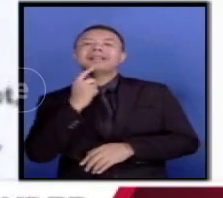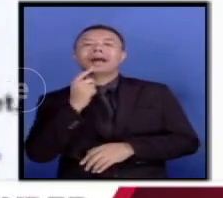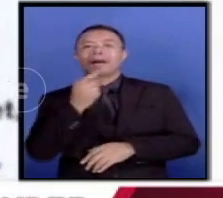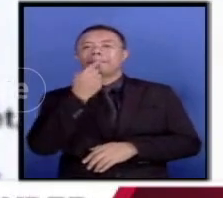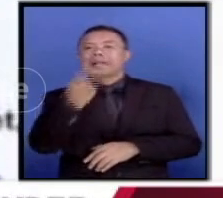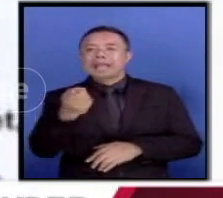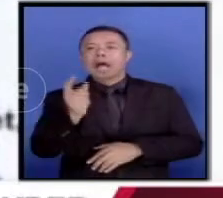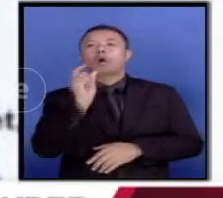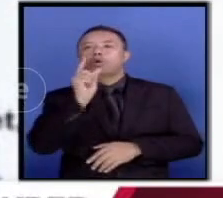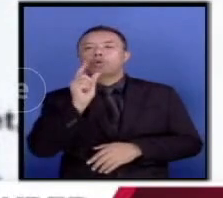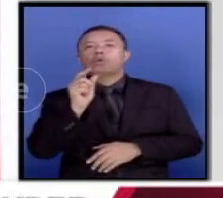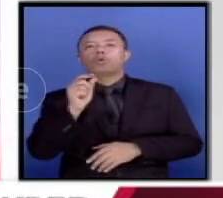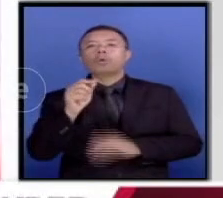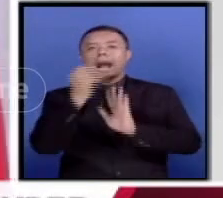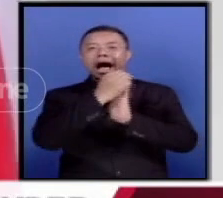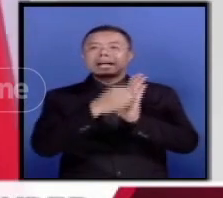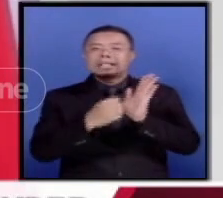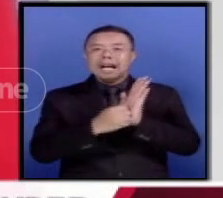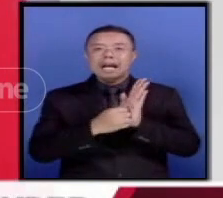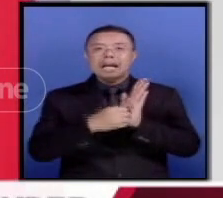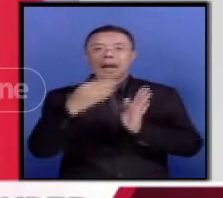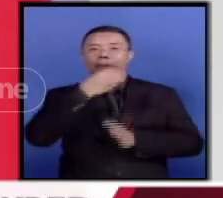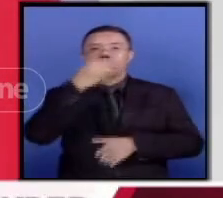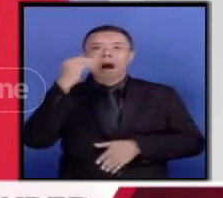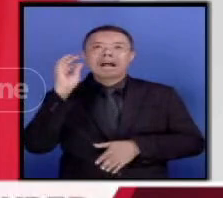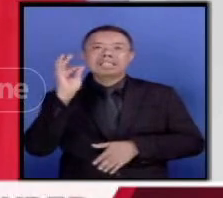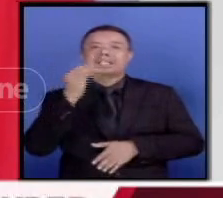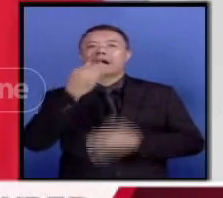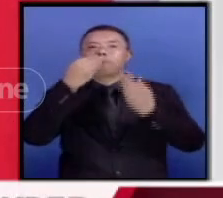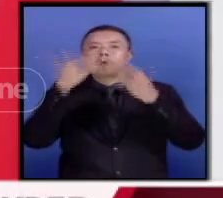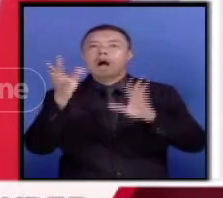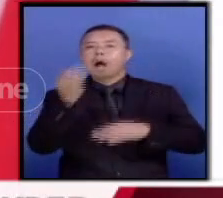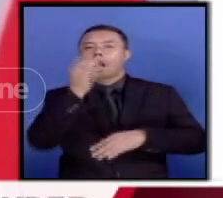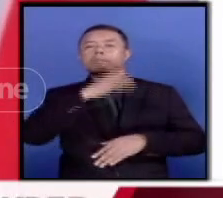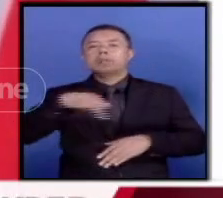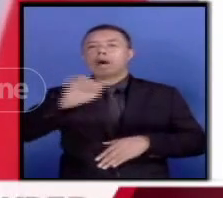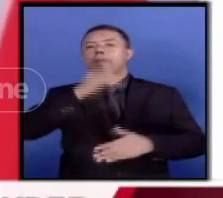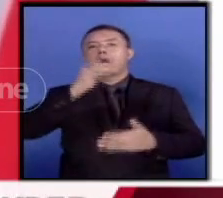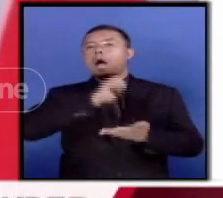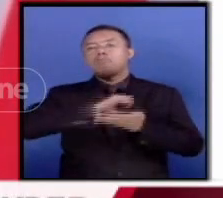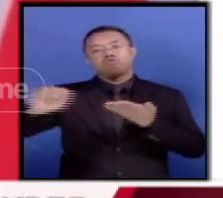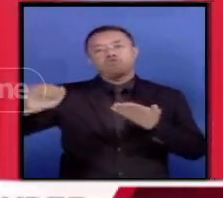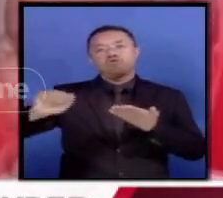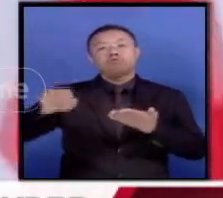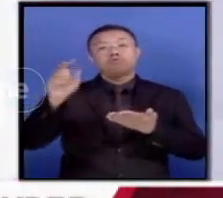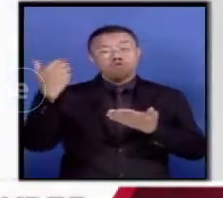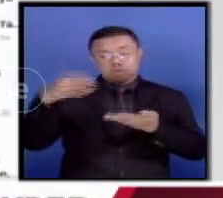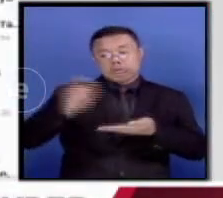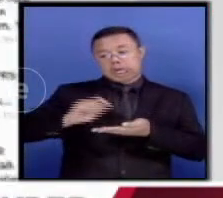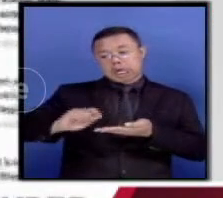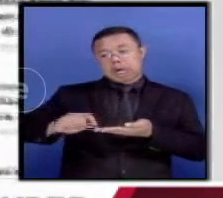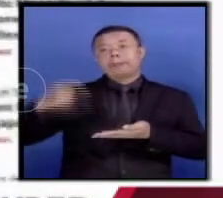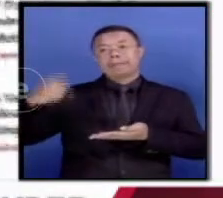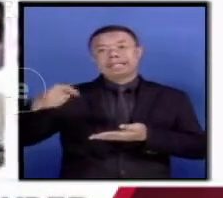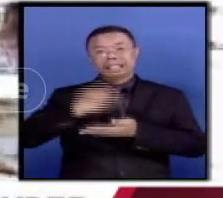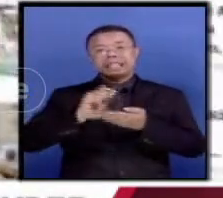arahan terkait penyelenggaraan buka puasa bersama. Surat arahan Jokowi itu ditandatangani oleh Menteri Sekretaris Kabinet